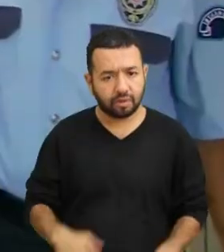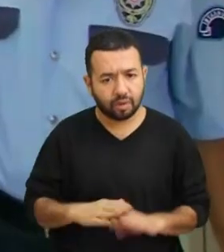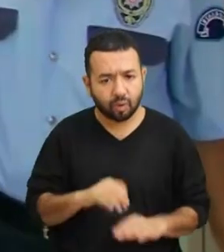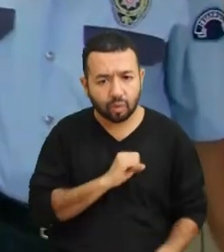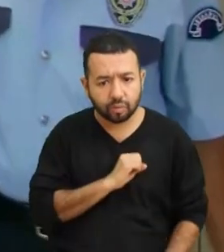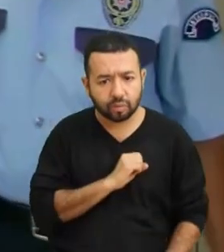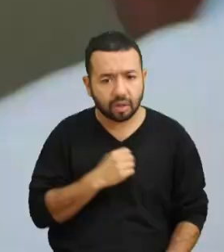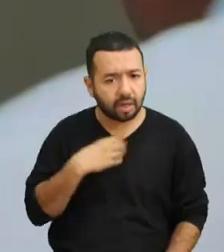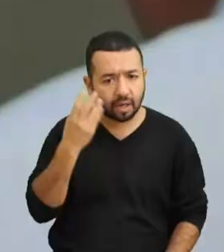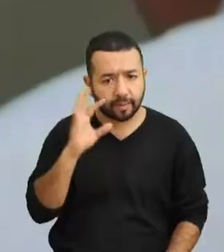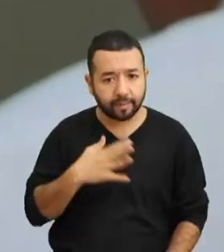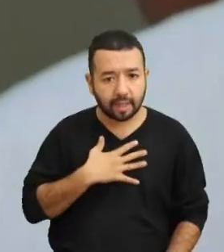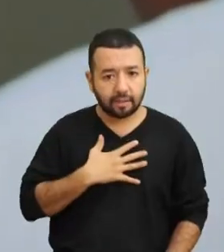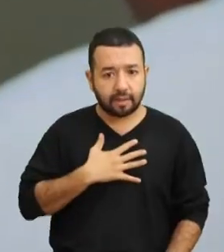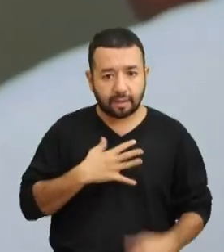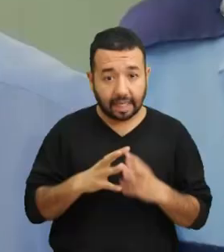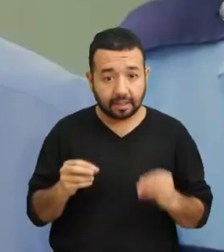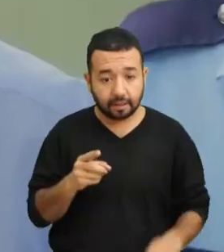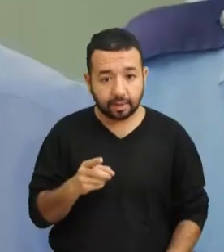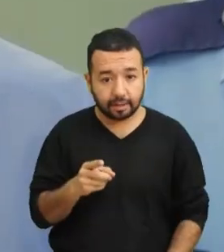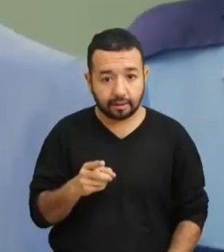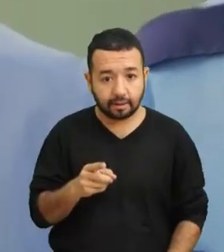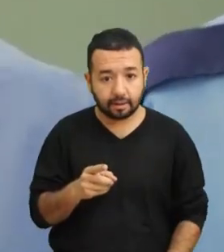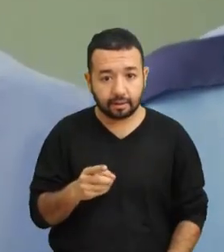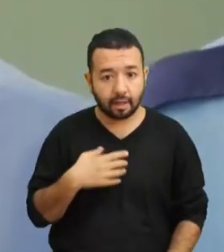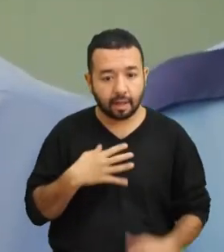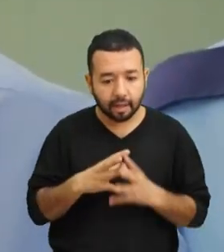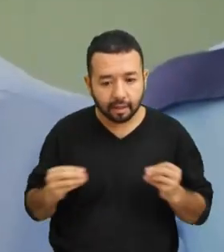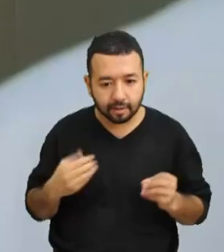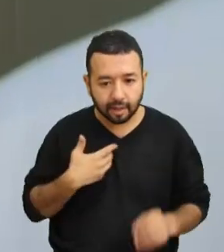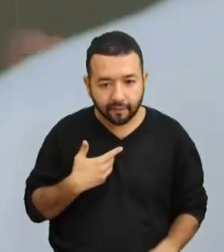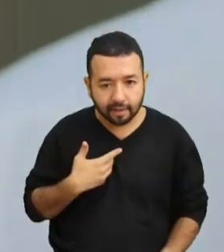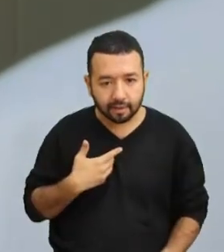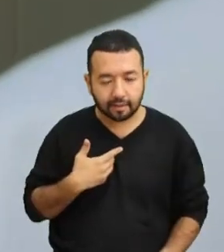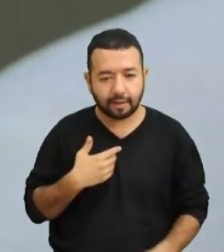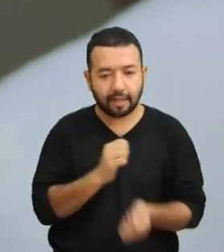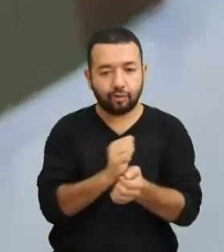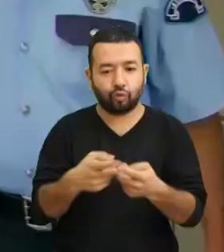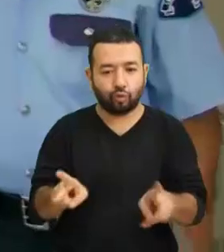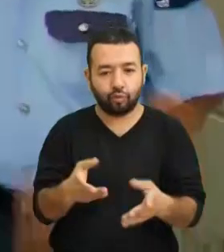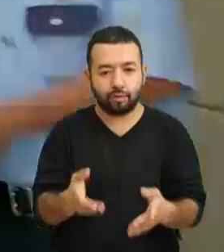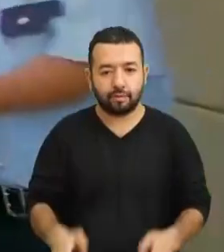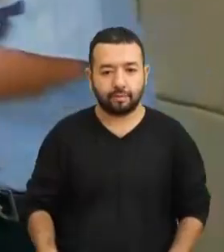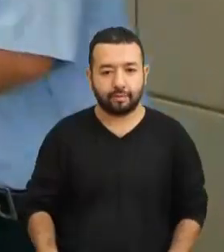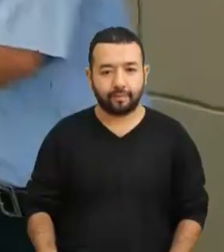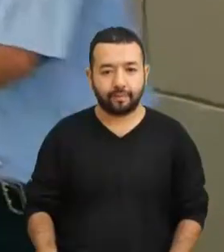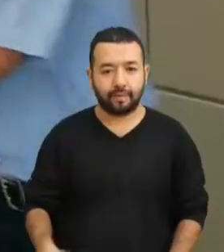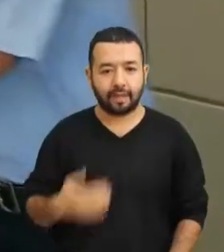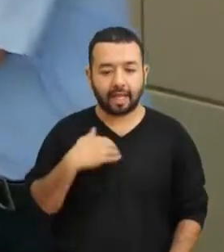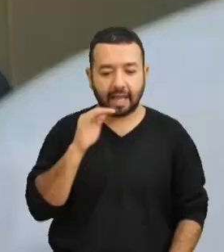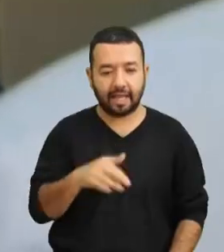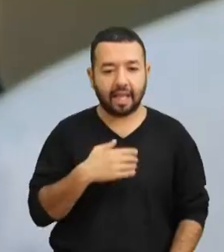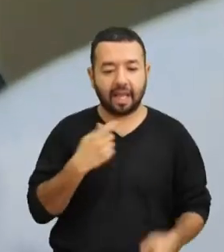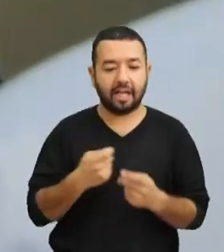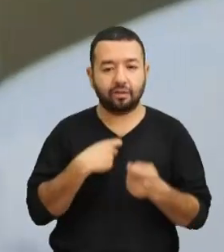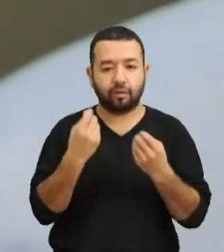Nasıl neyden korktuğumu anlamadım. Hıçkırık geçti mi yani? Geçti galiba. Çözün kelepçeleri. Gelişimiz bari bir işe